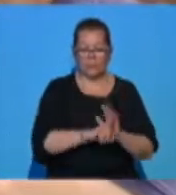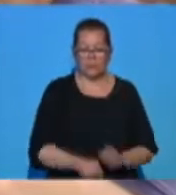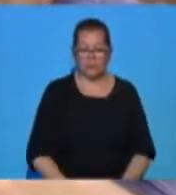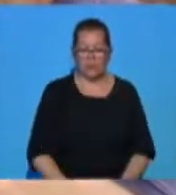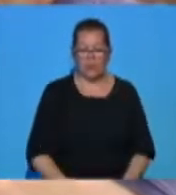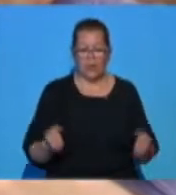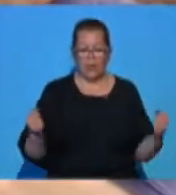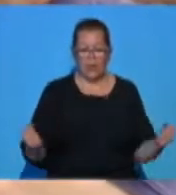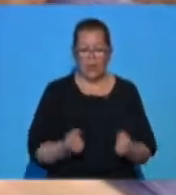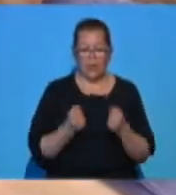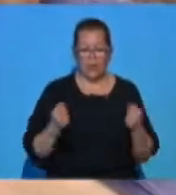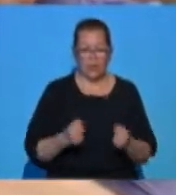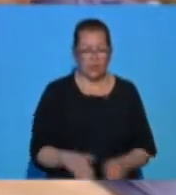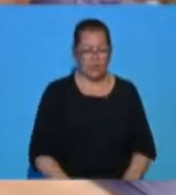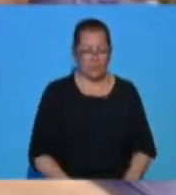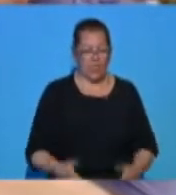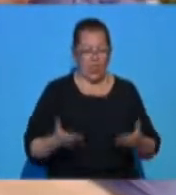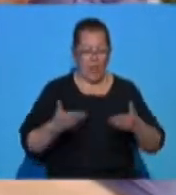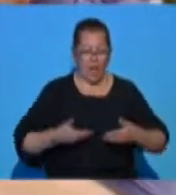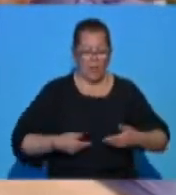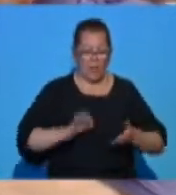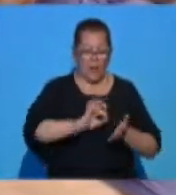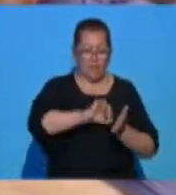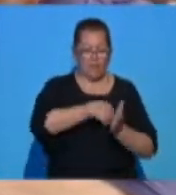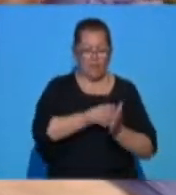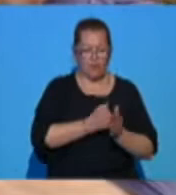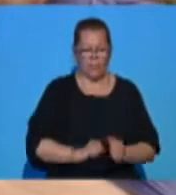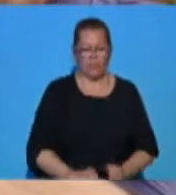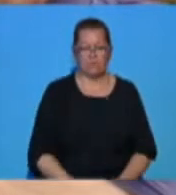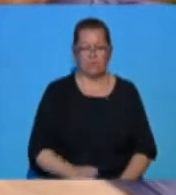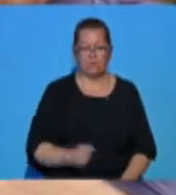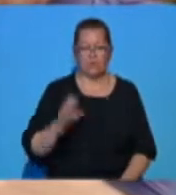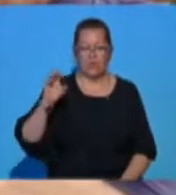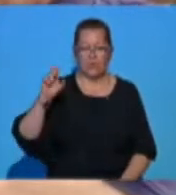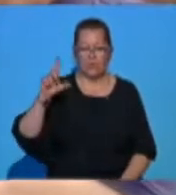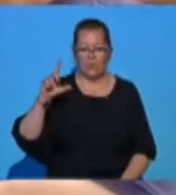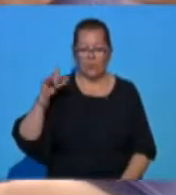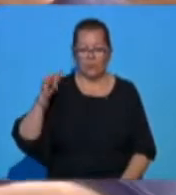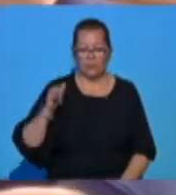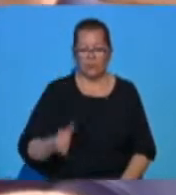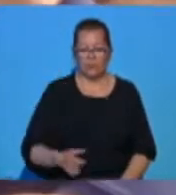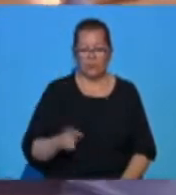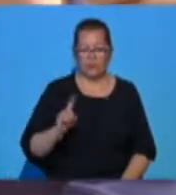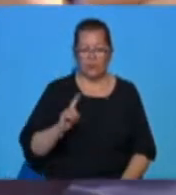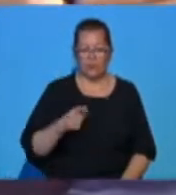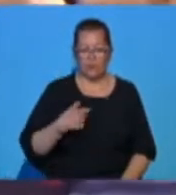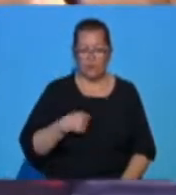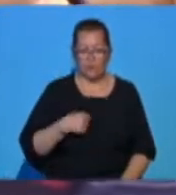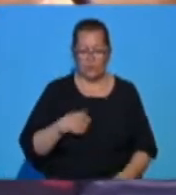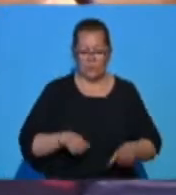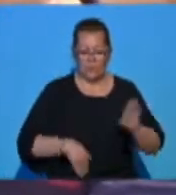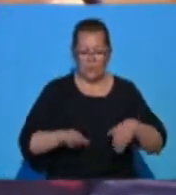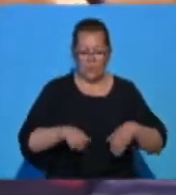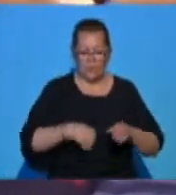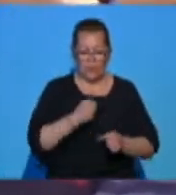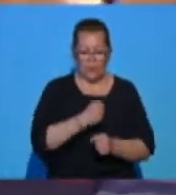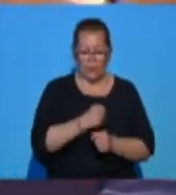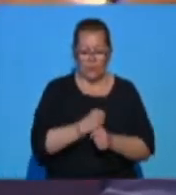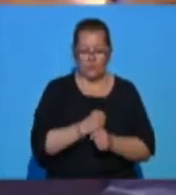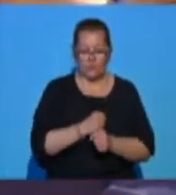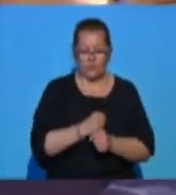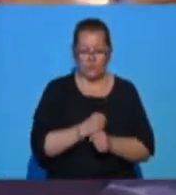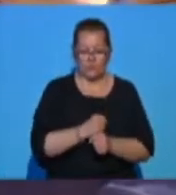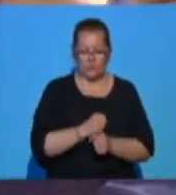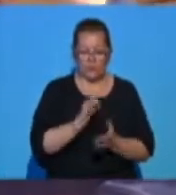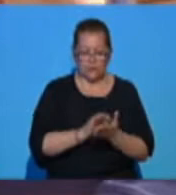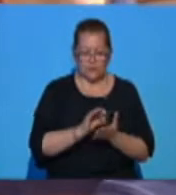întâmpinăm greutăți. Am primit confirmare de la Cluj, însă nu primesc ei de la Ministerul Muncii acele